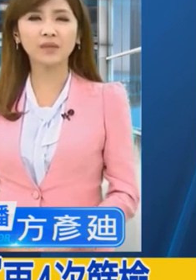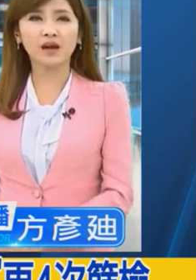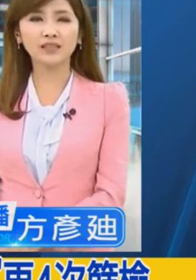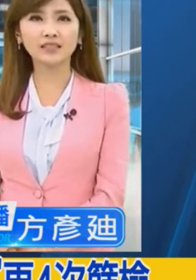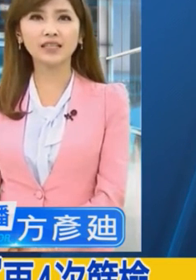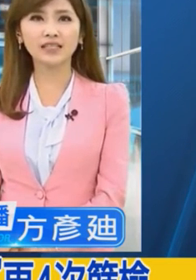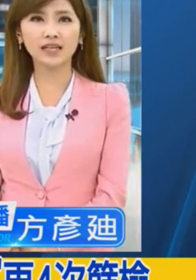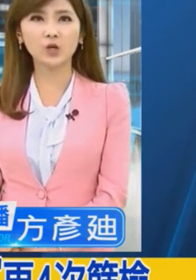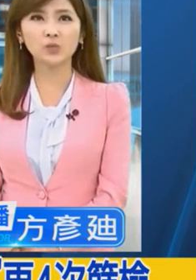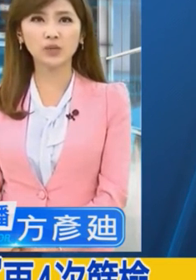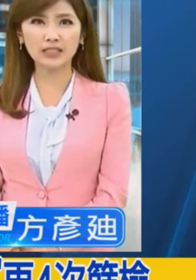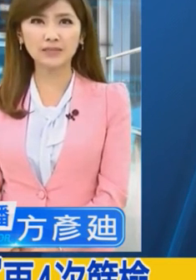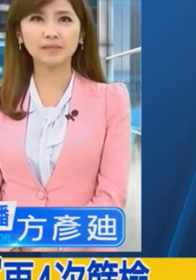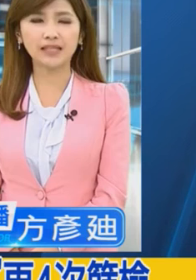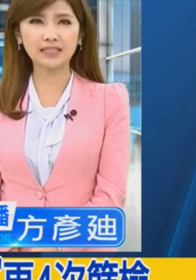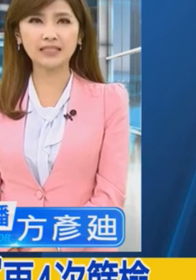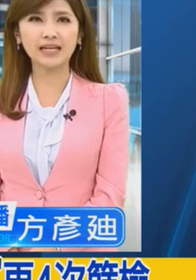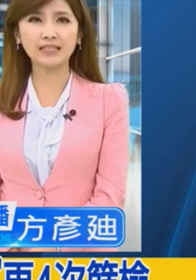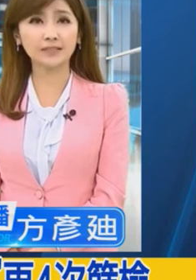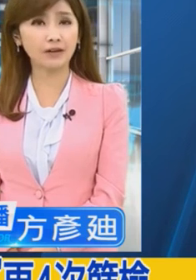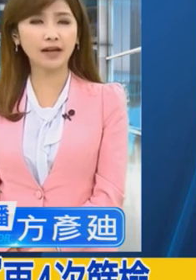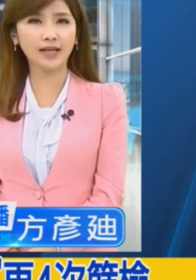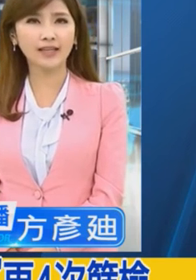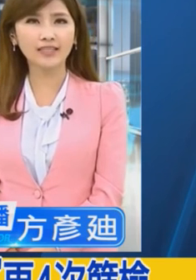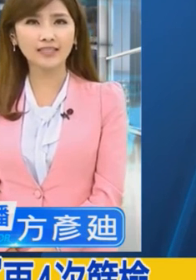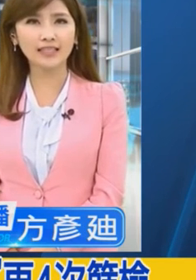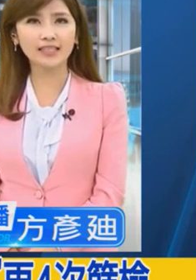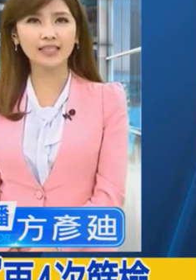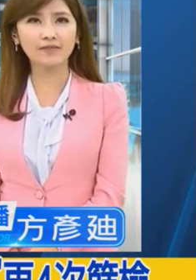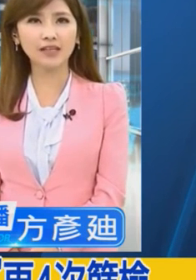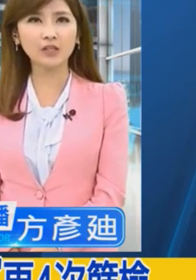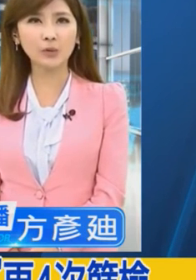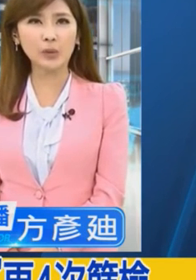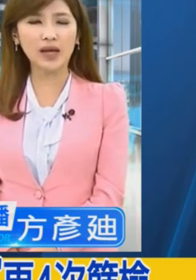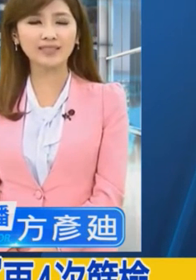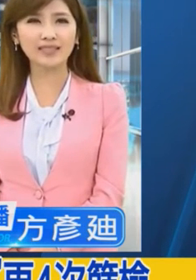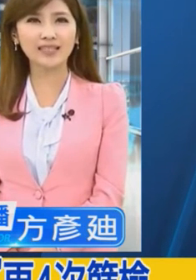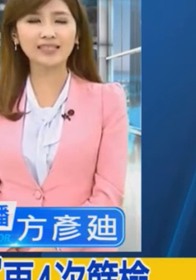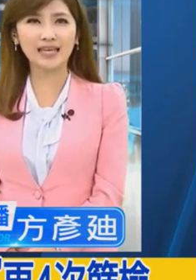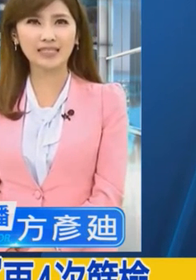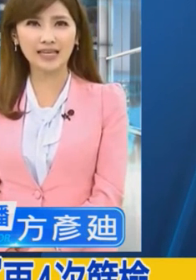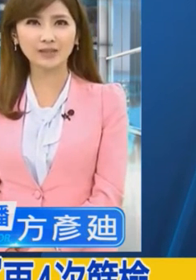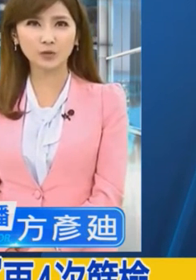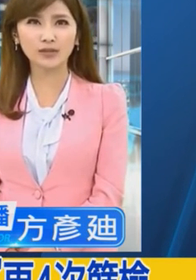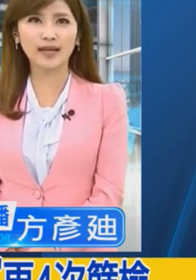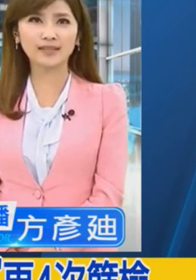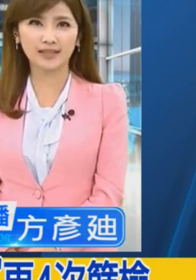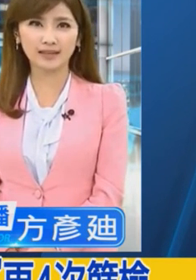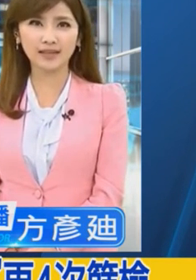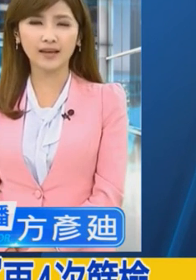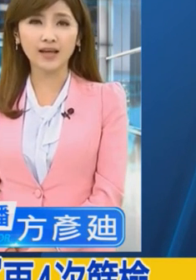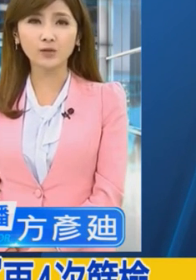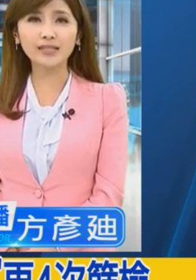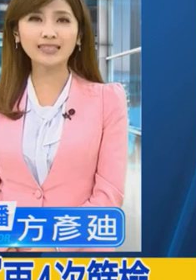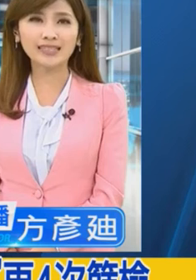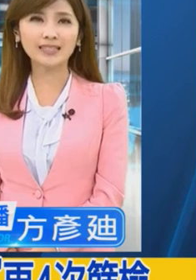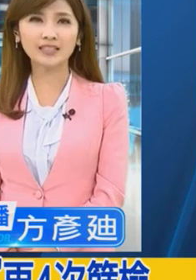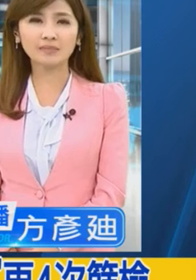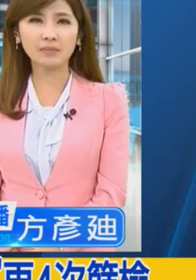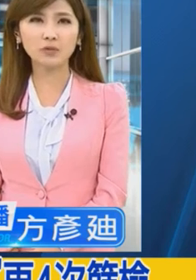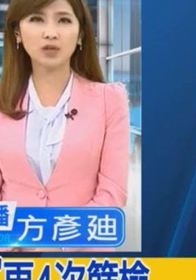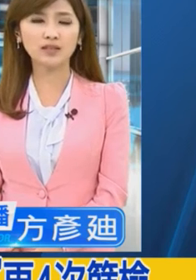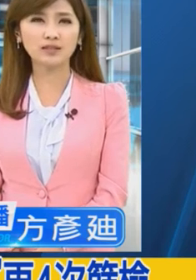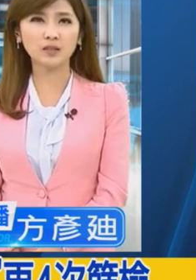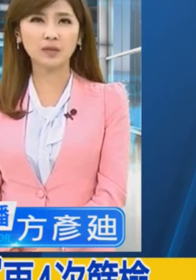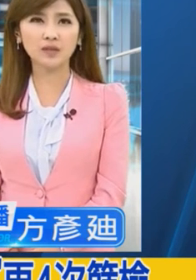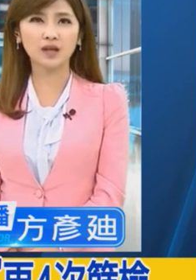检疫。而今天也在公布了新版的7+7方案，七天在防疫旅馆，七天在家居家检疫。居家检疫